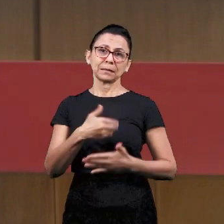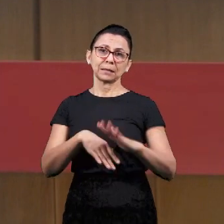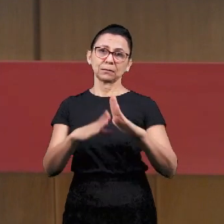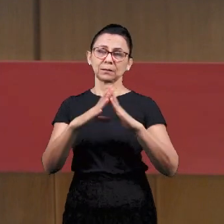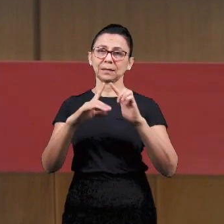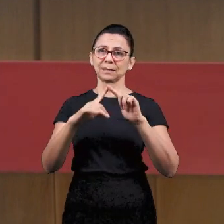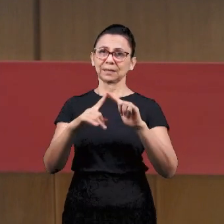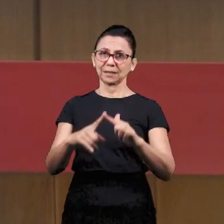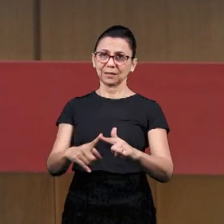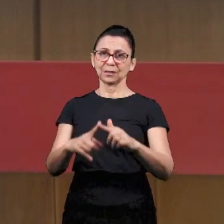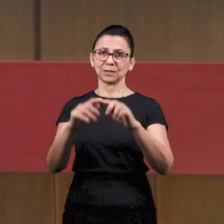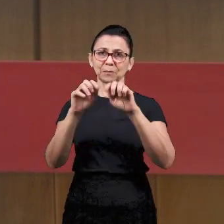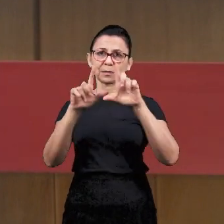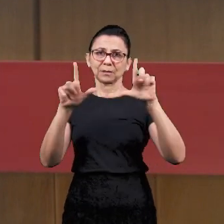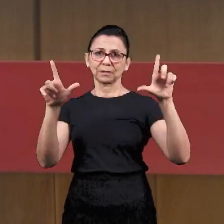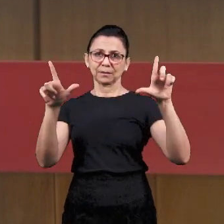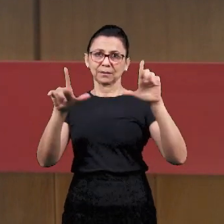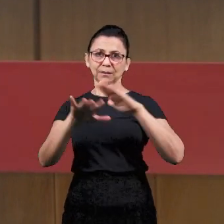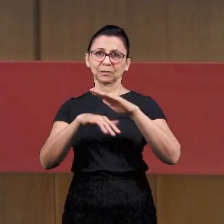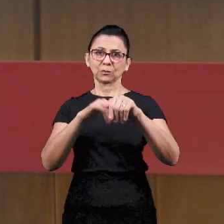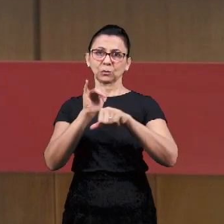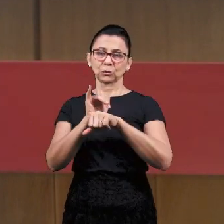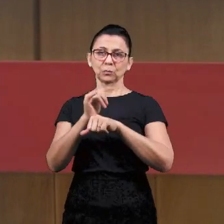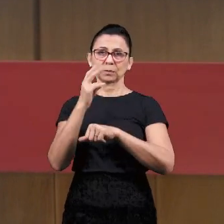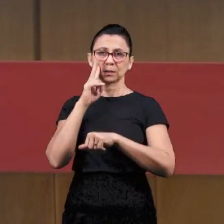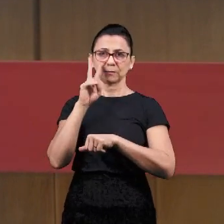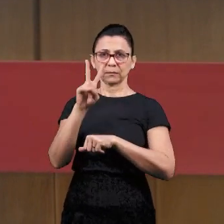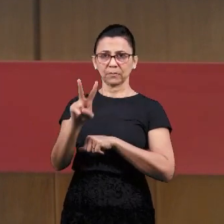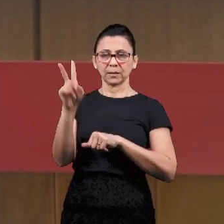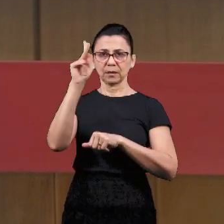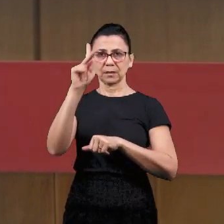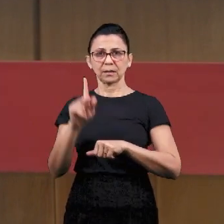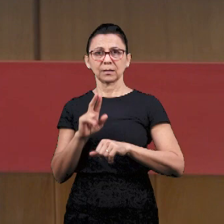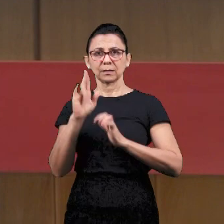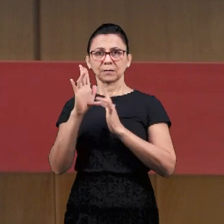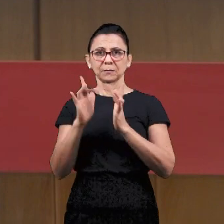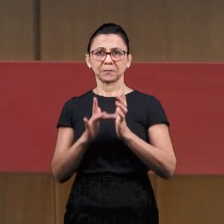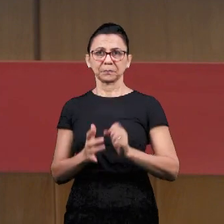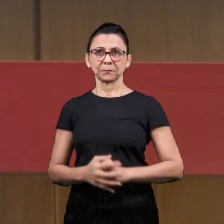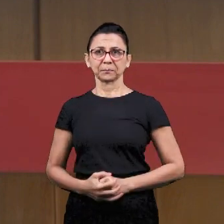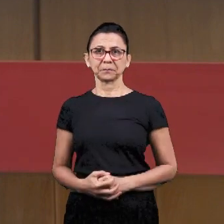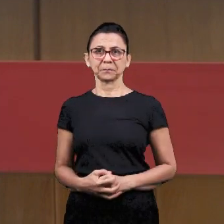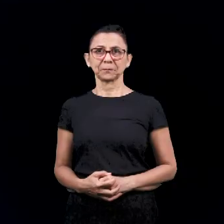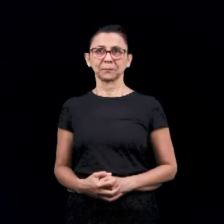dans les églises, afin qu'ils puissent participer du culte dans notre canal YouTube. À tous, la paix du Seigneur Jésus.